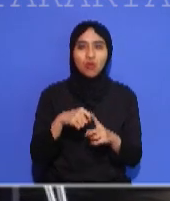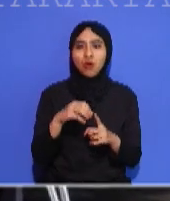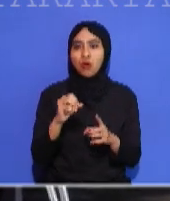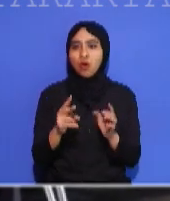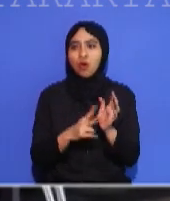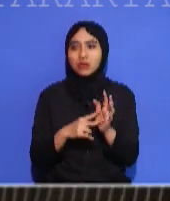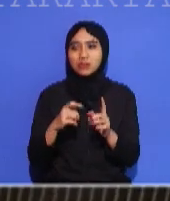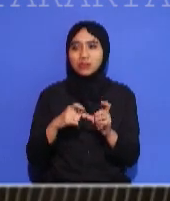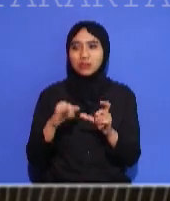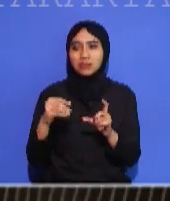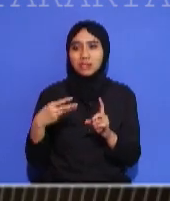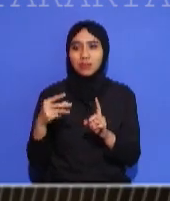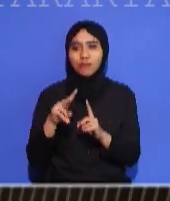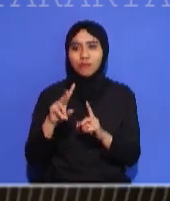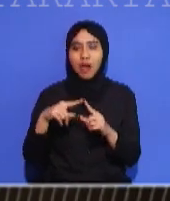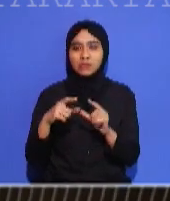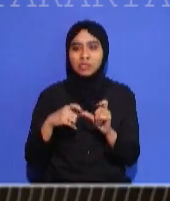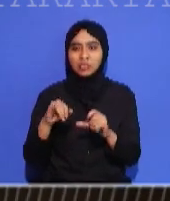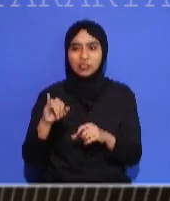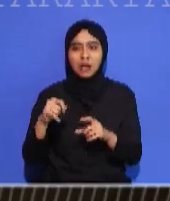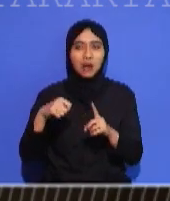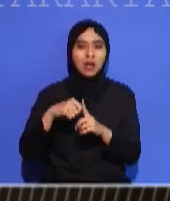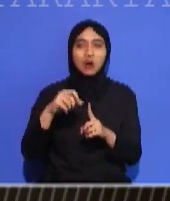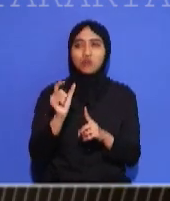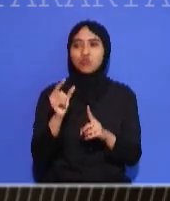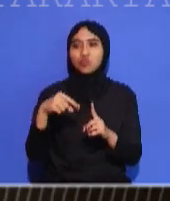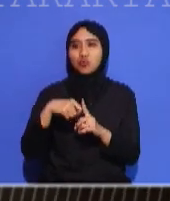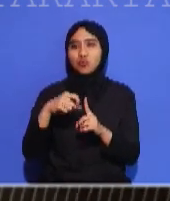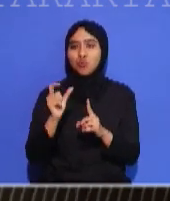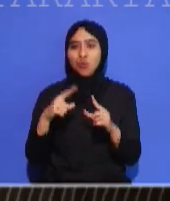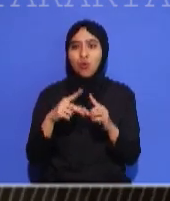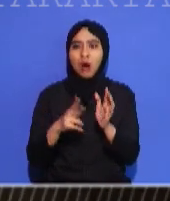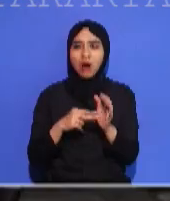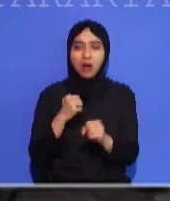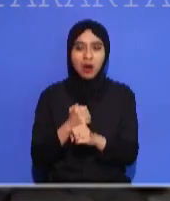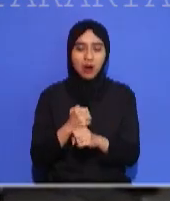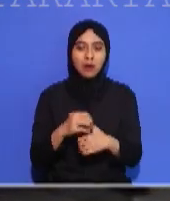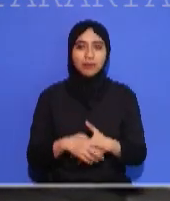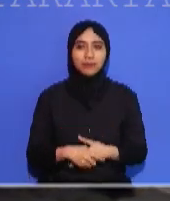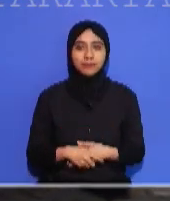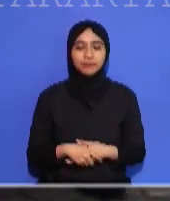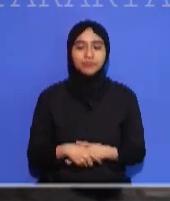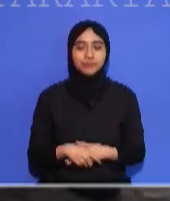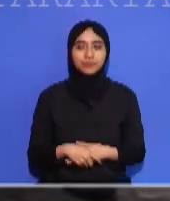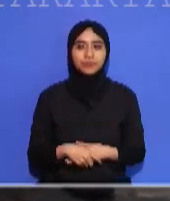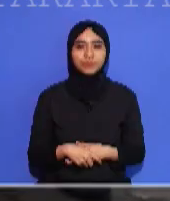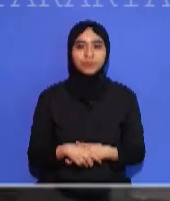liar khususnya kukang demikian normanova Doni Rahmat TVRI Yogyakarta melaporkan